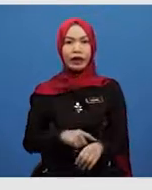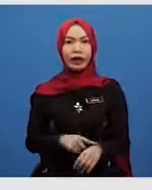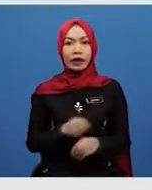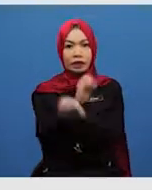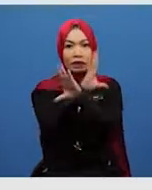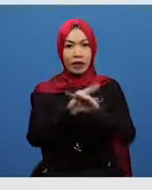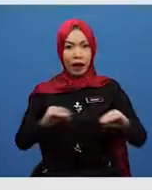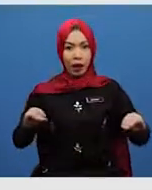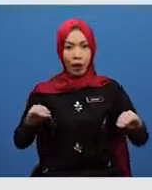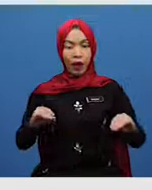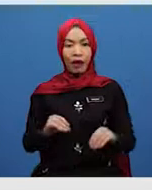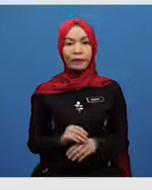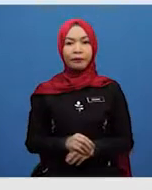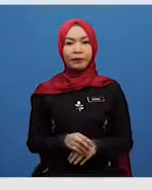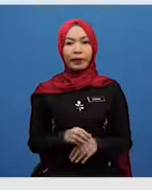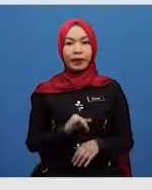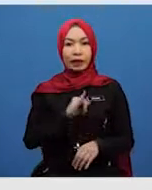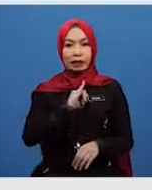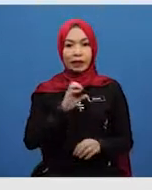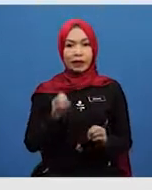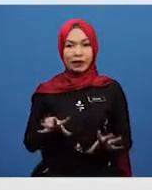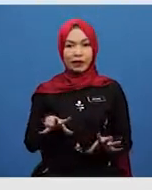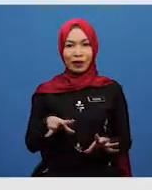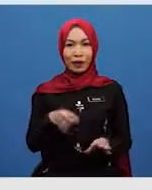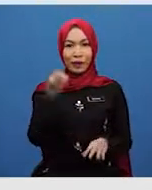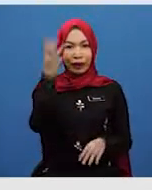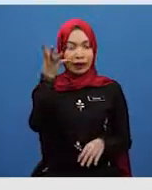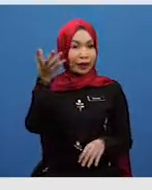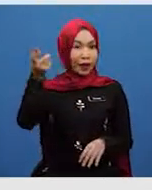this Rawa yang telah dipelajari tadi